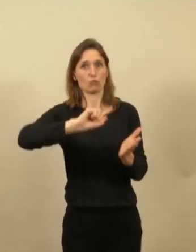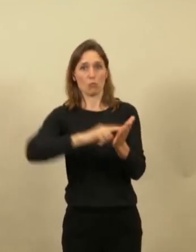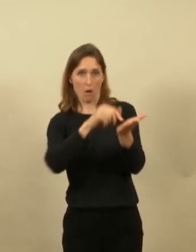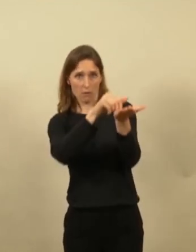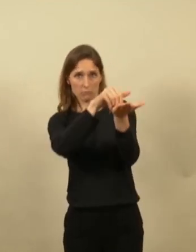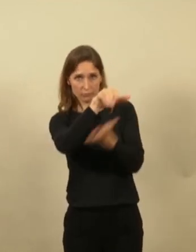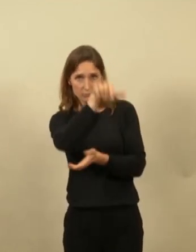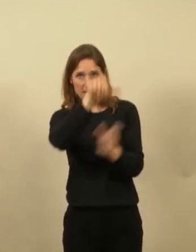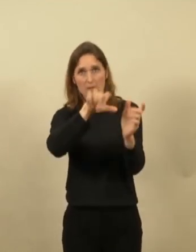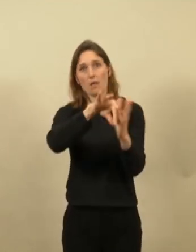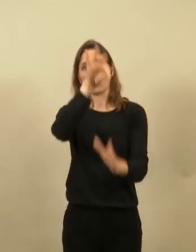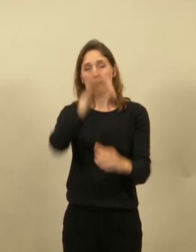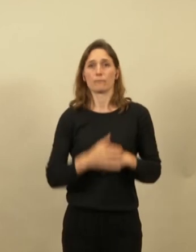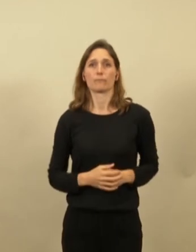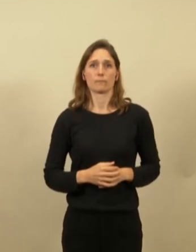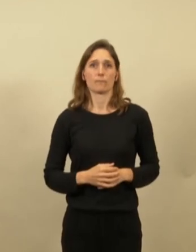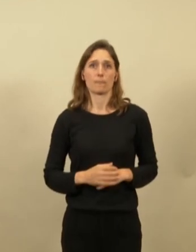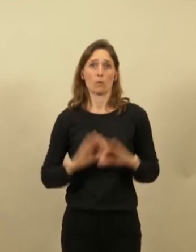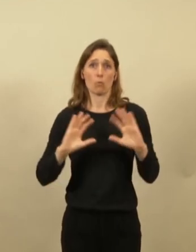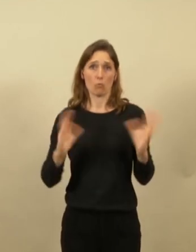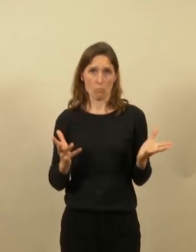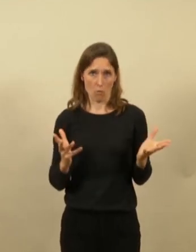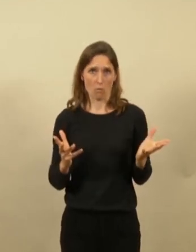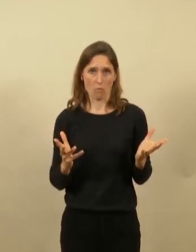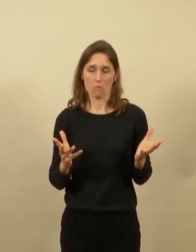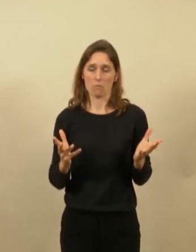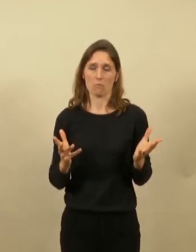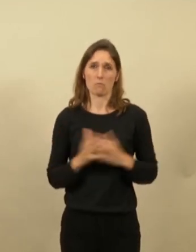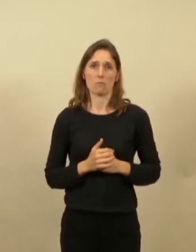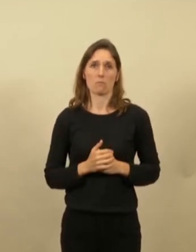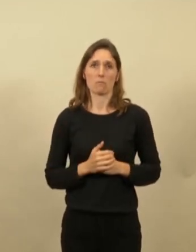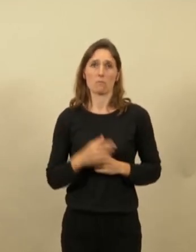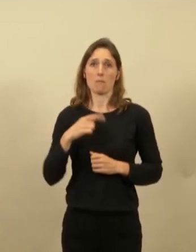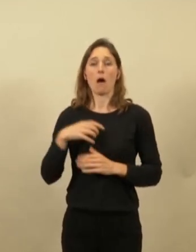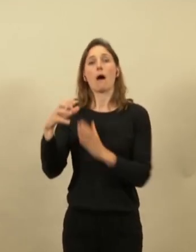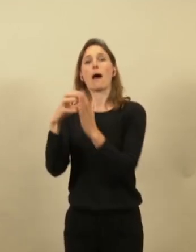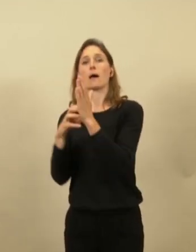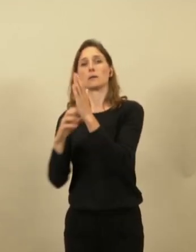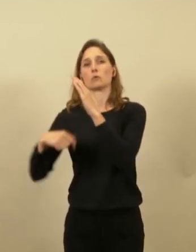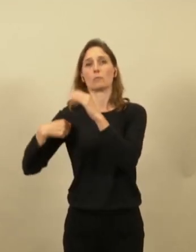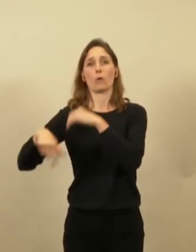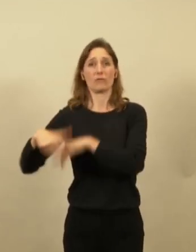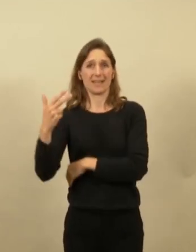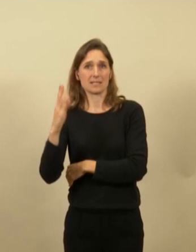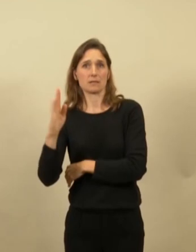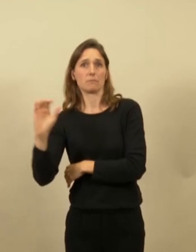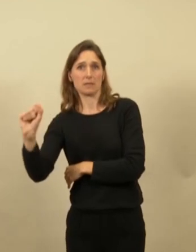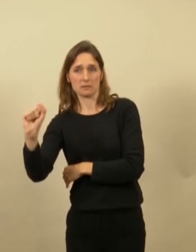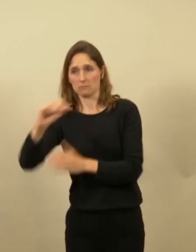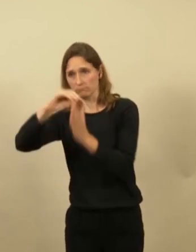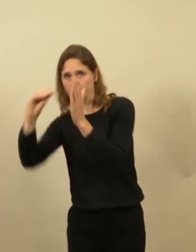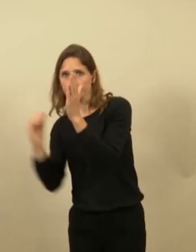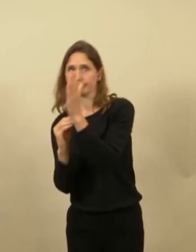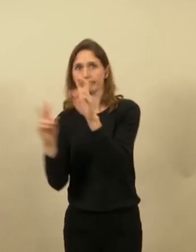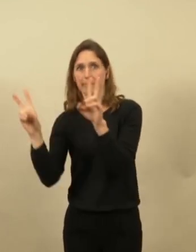élus un en créant donc un titre au titre 13 pardon bis de la Constitution consacrée à la révocation